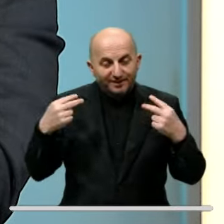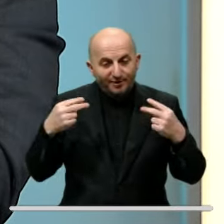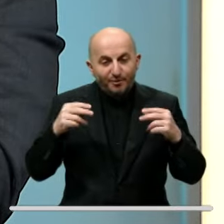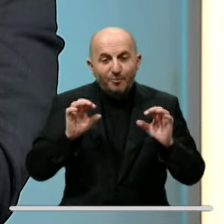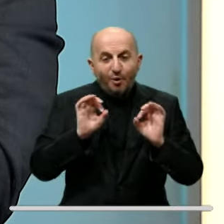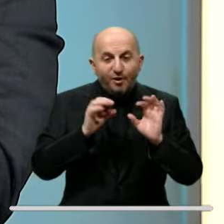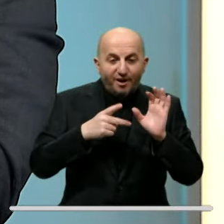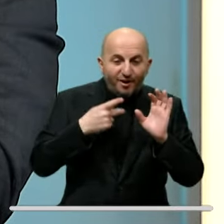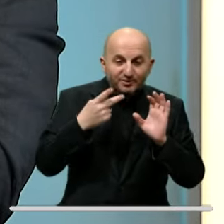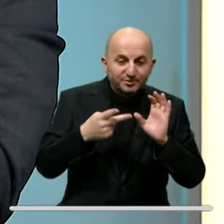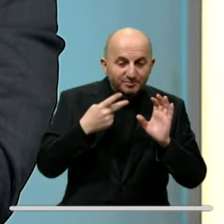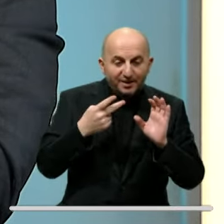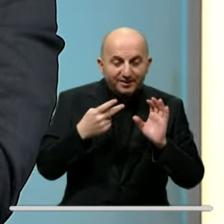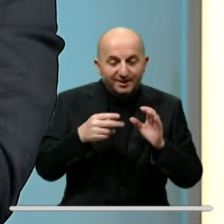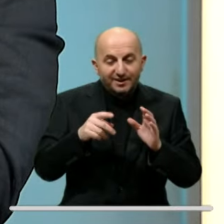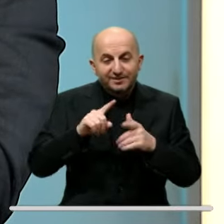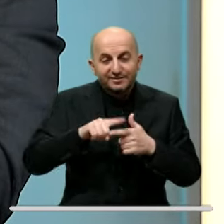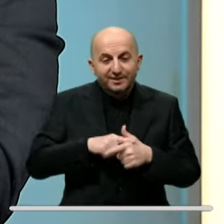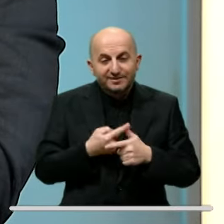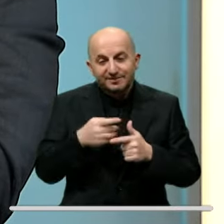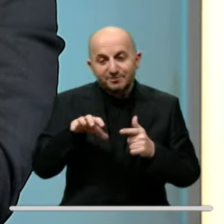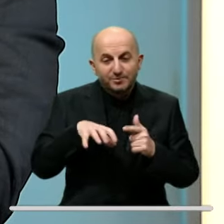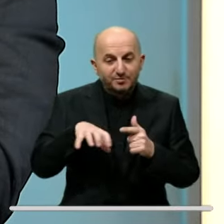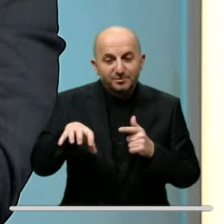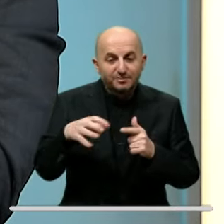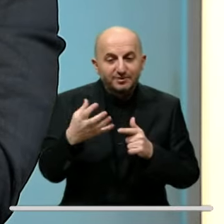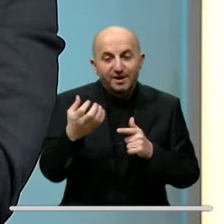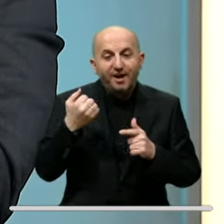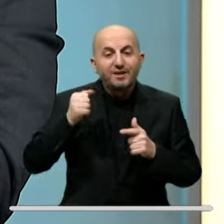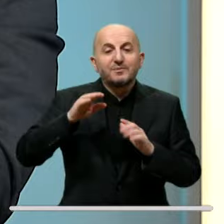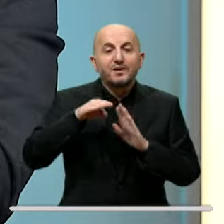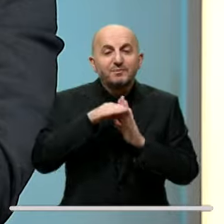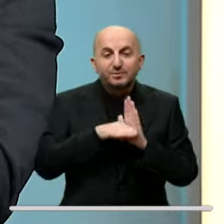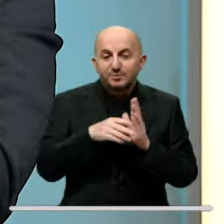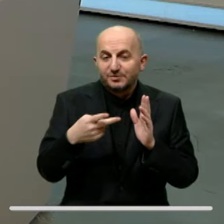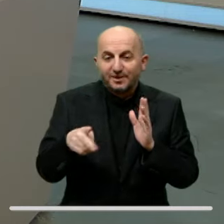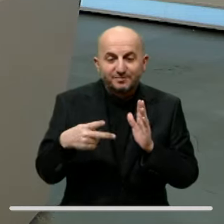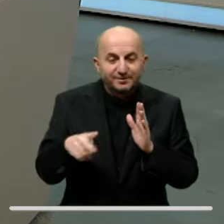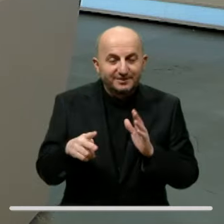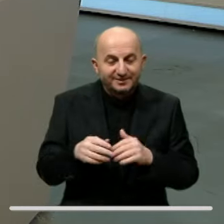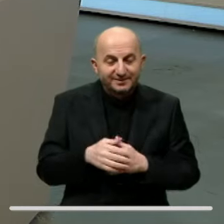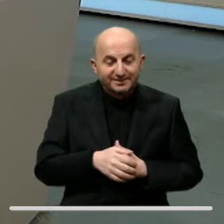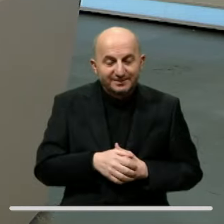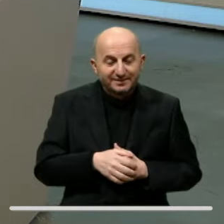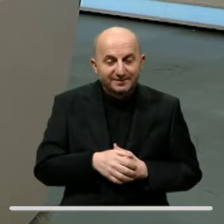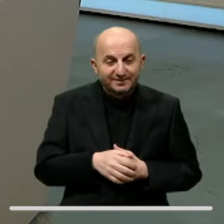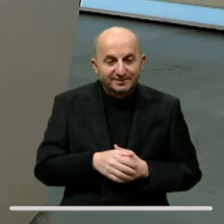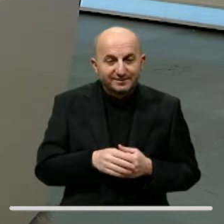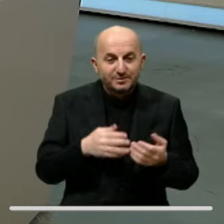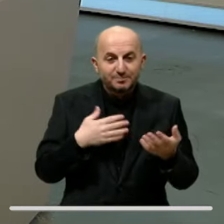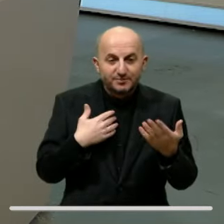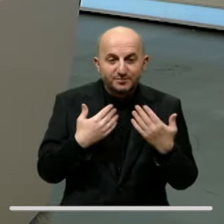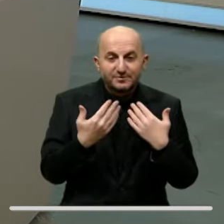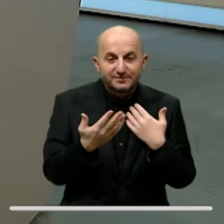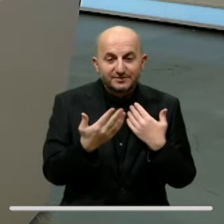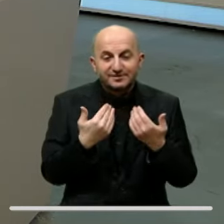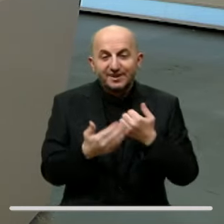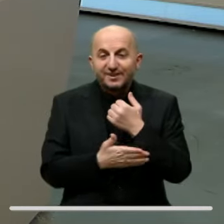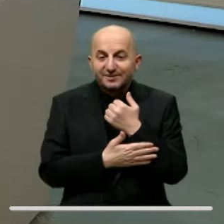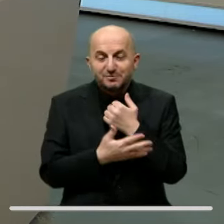konuşmak yerine kirasından belli bir kısmını almayabilir, düşebilir. Onu yani bir de ilişkileri bu kadar güzel, birbirlerine bu kadar